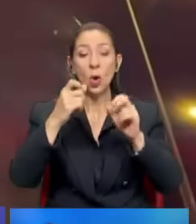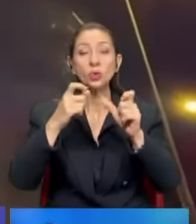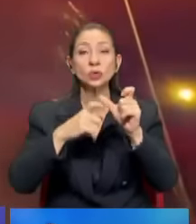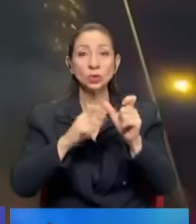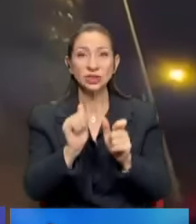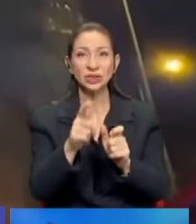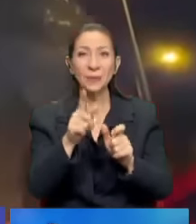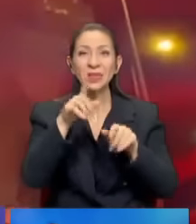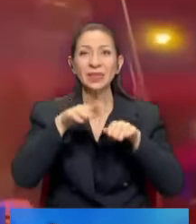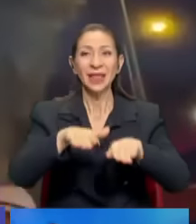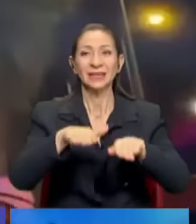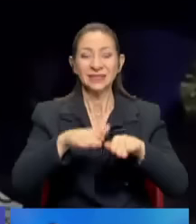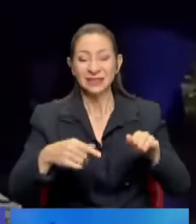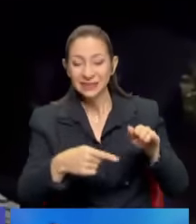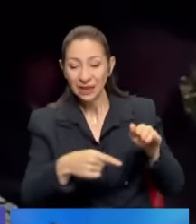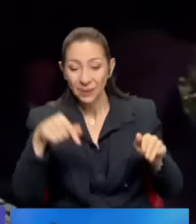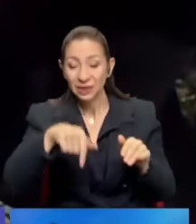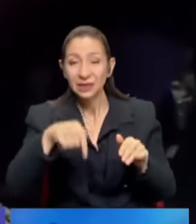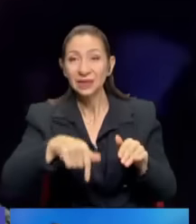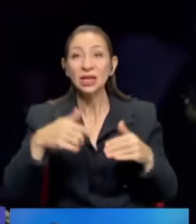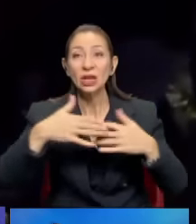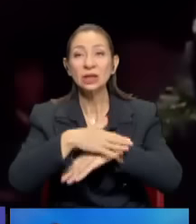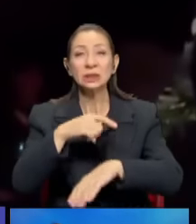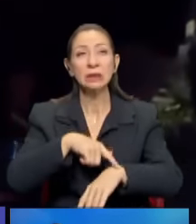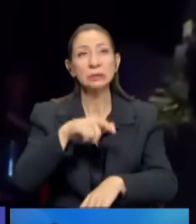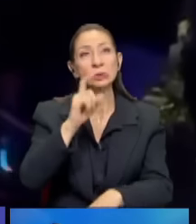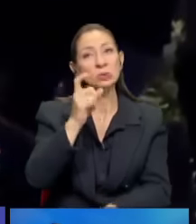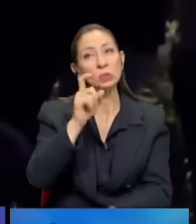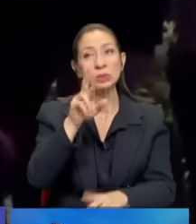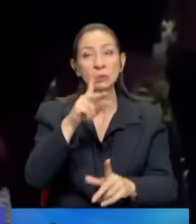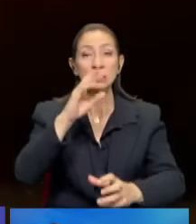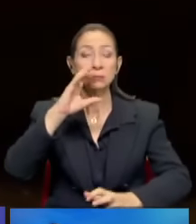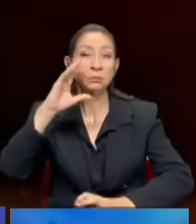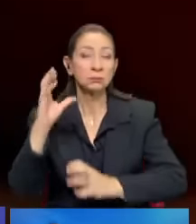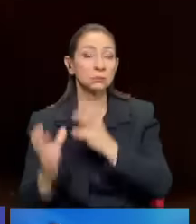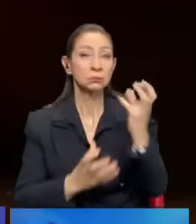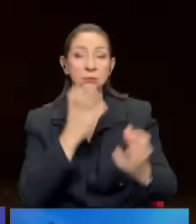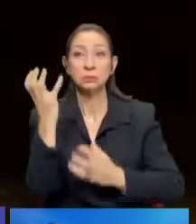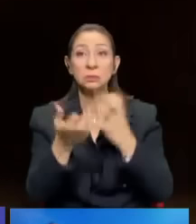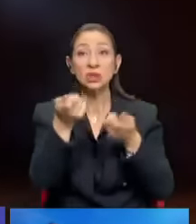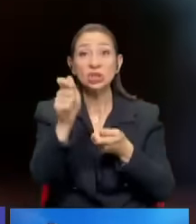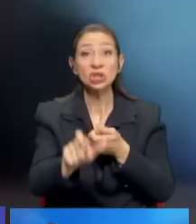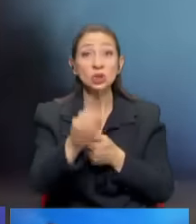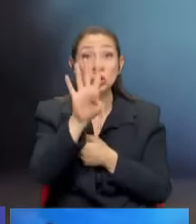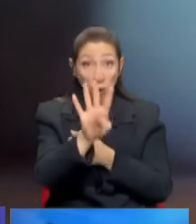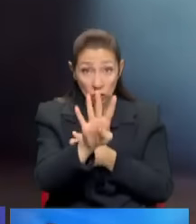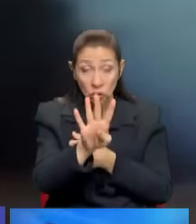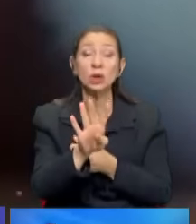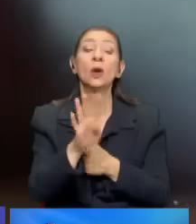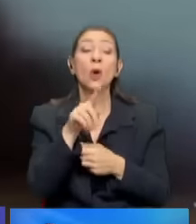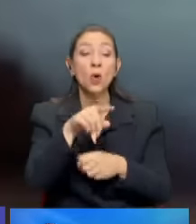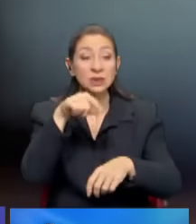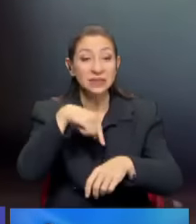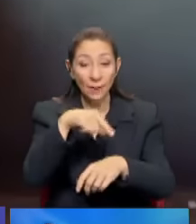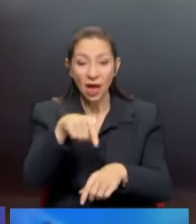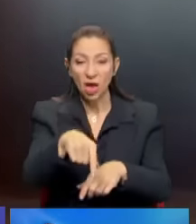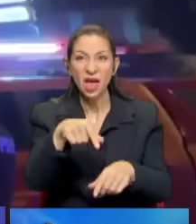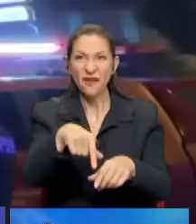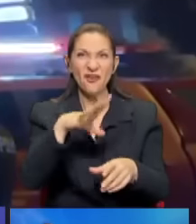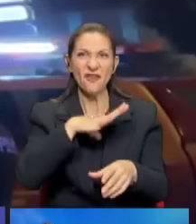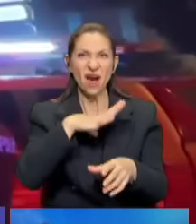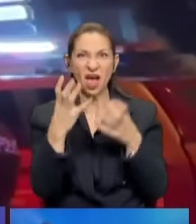teksil atölyesinin zemin katından gece saat 21 sularında alevler yükseldi işçilerden dördü O esnada zemin kattaydı